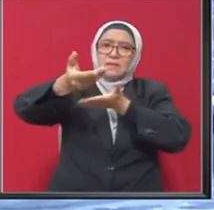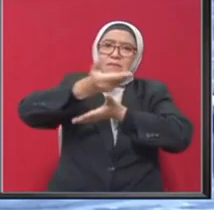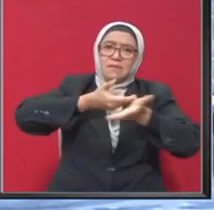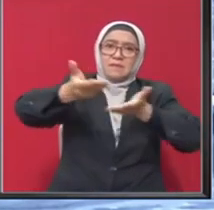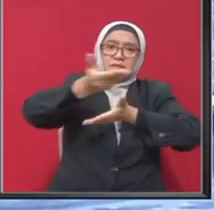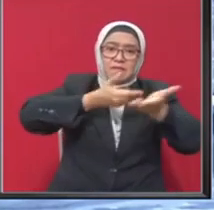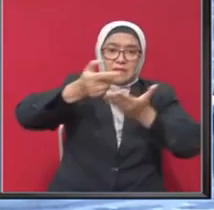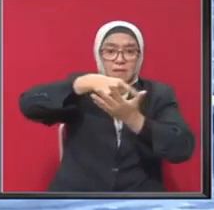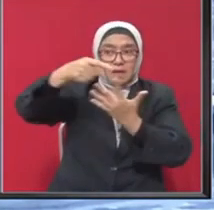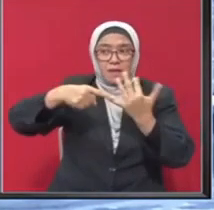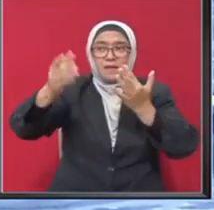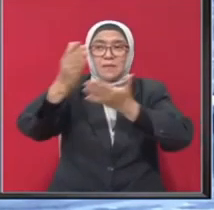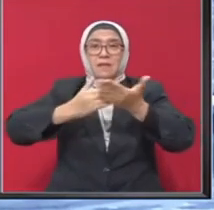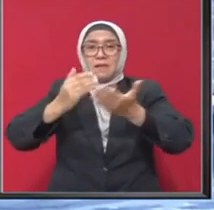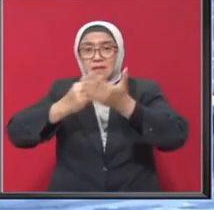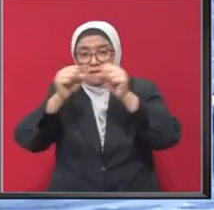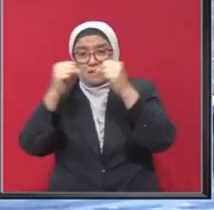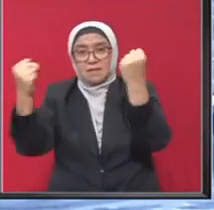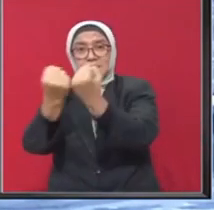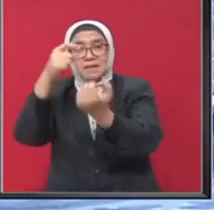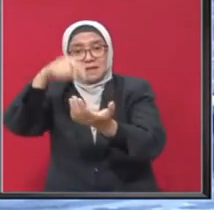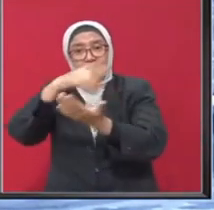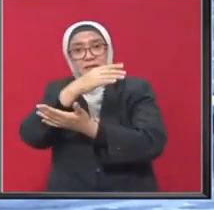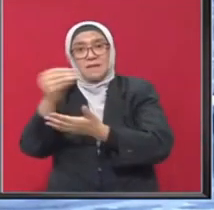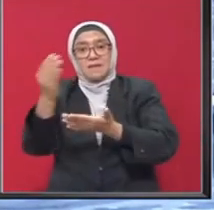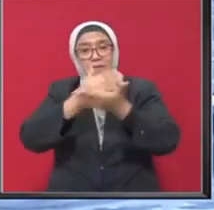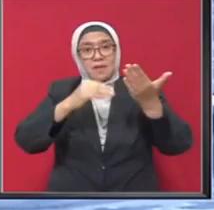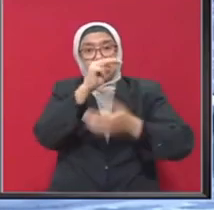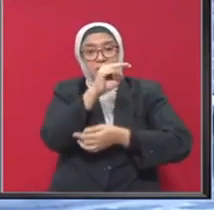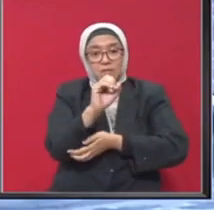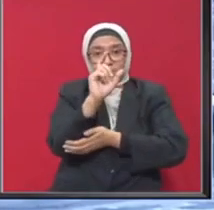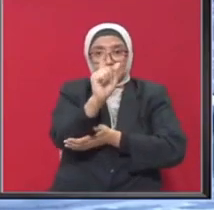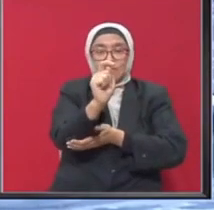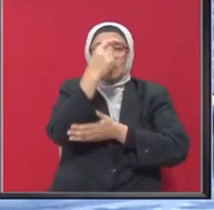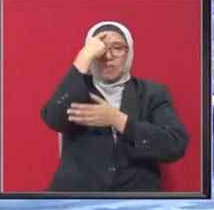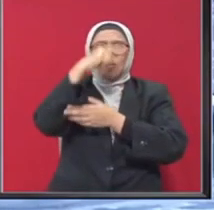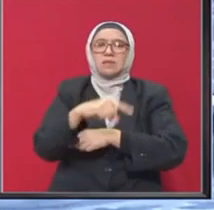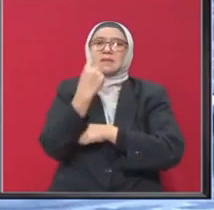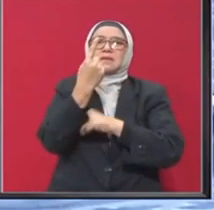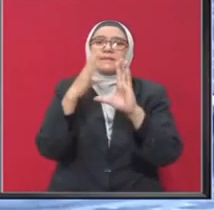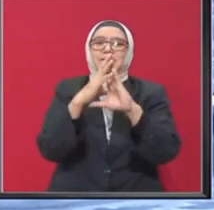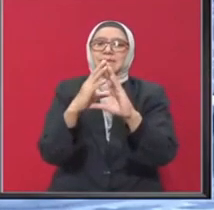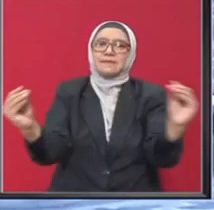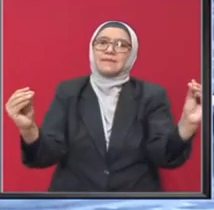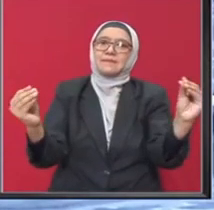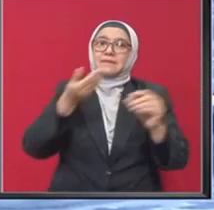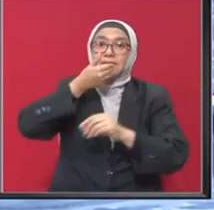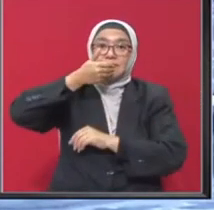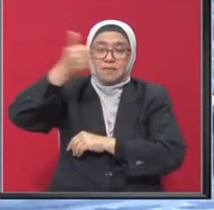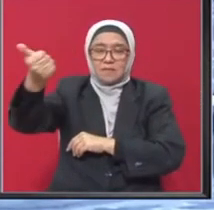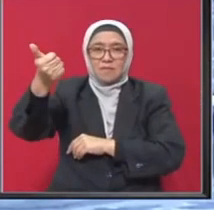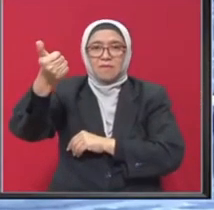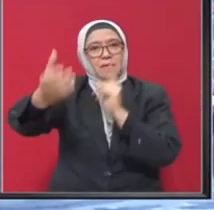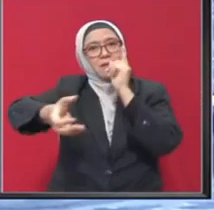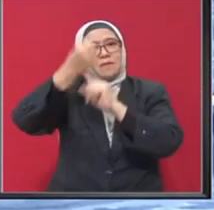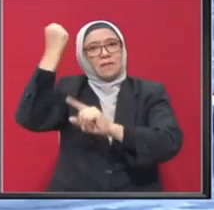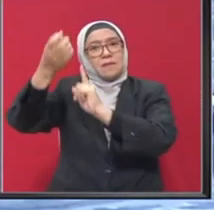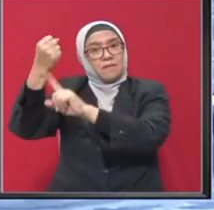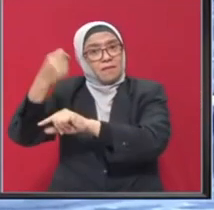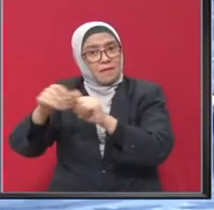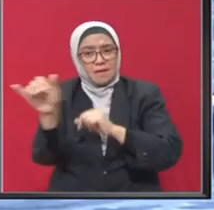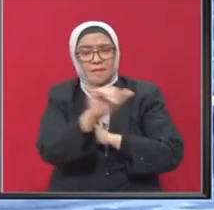I antar gphacks mereka ini dengan PH emoti supaya satu penyelesaian terbaik win-win situation